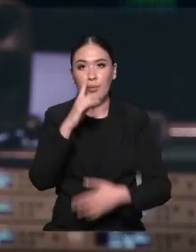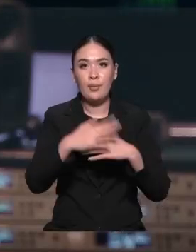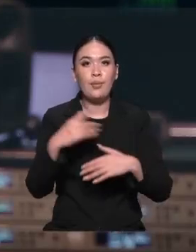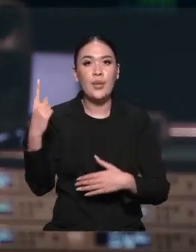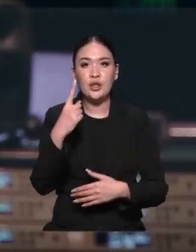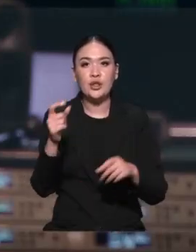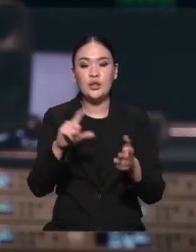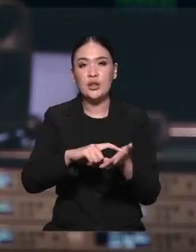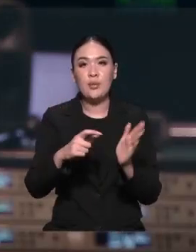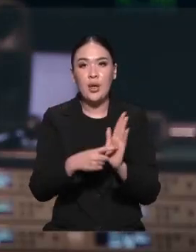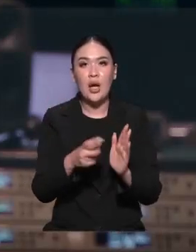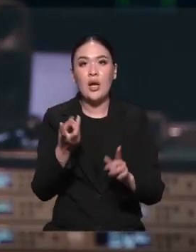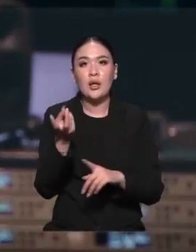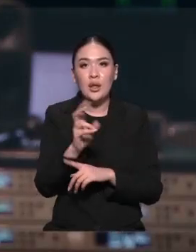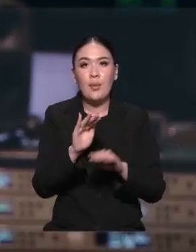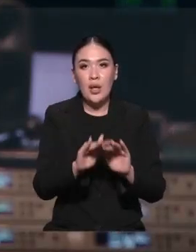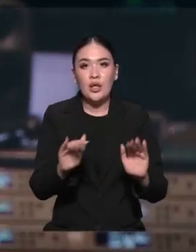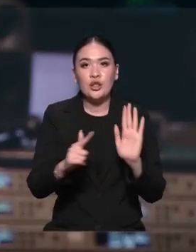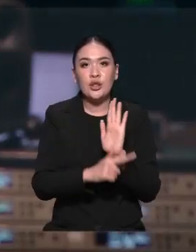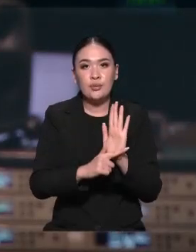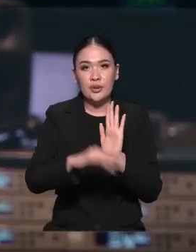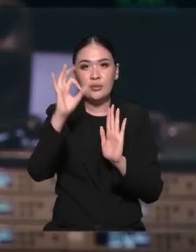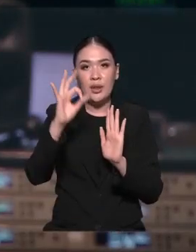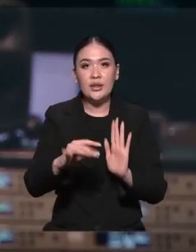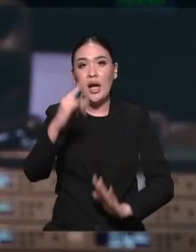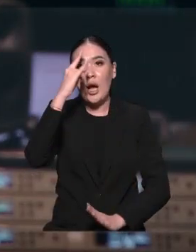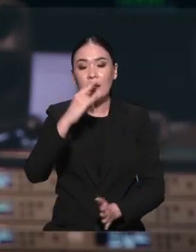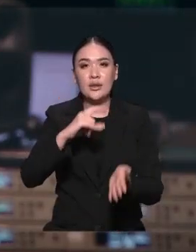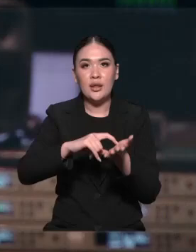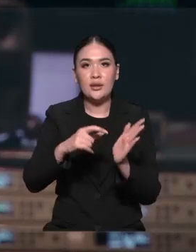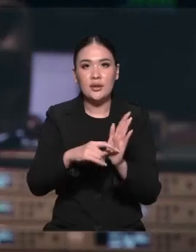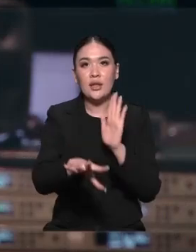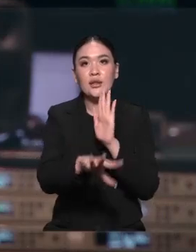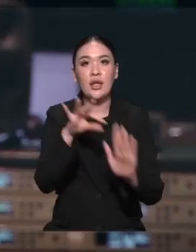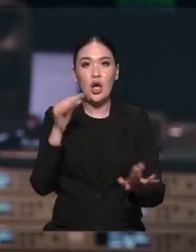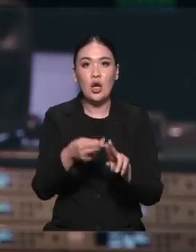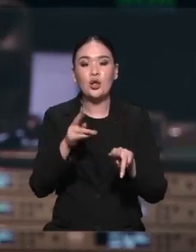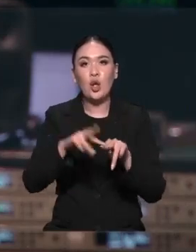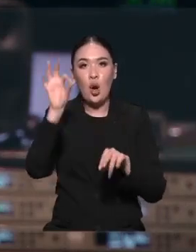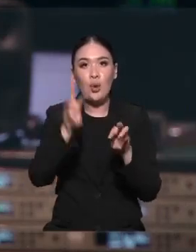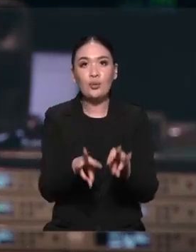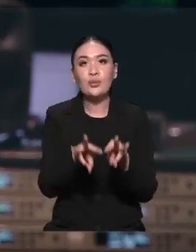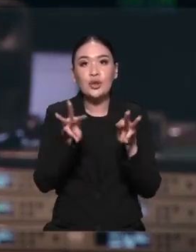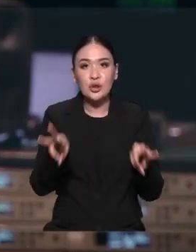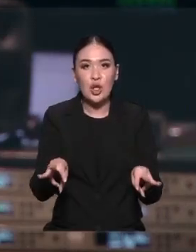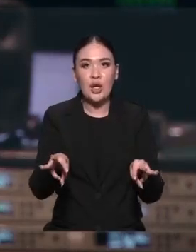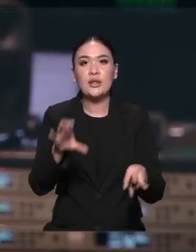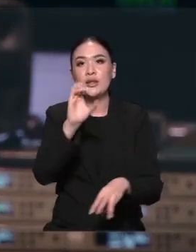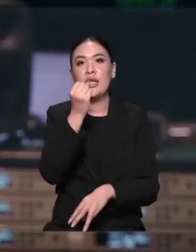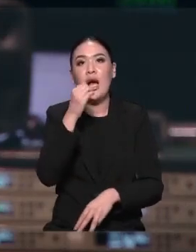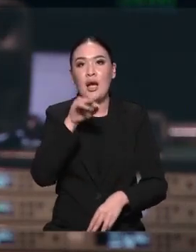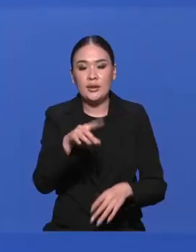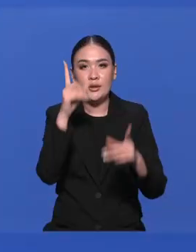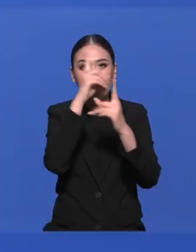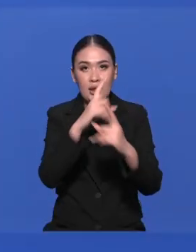Биыл бірінші сыныпқа баратын балалардың 70% қазақ сыныптарын таңдаған. Бұл туралы оқу-ағарту министрлігінің ресми сайтында